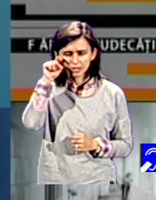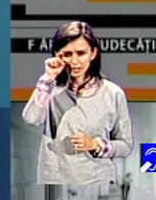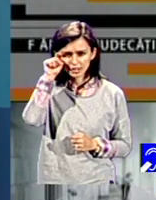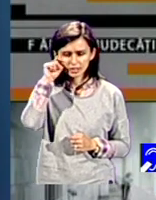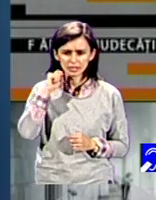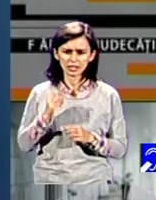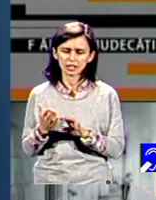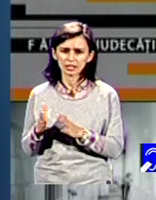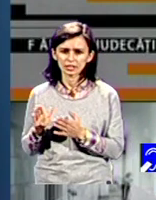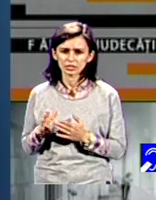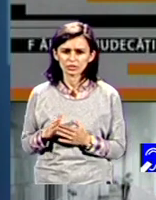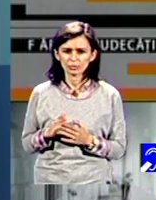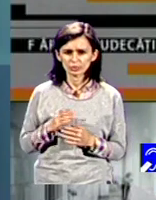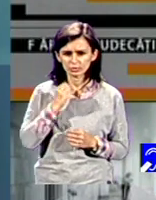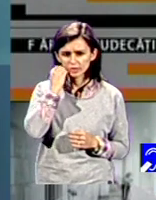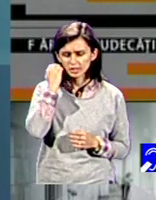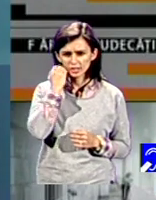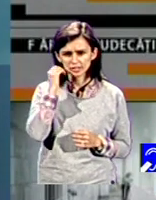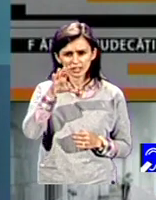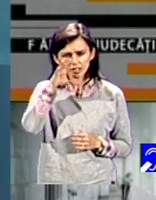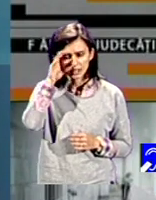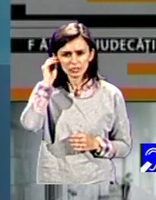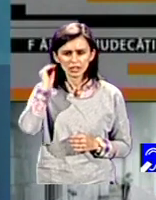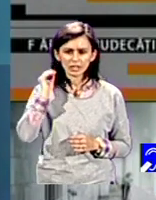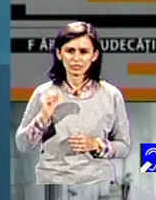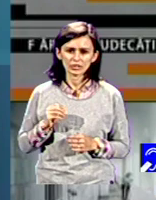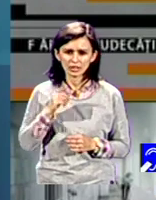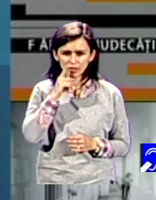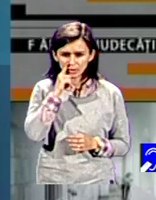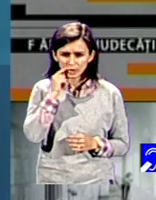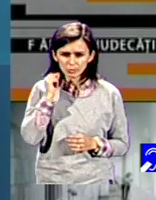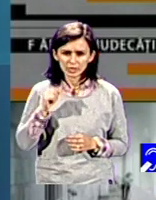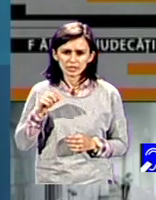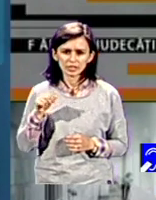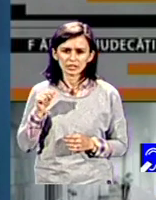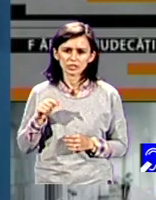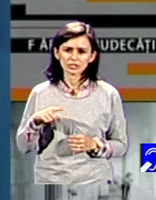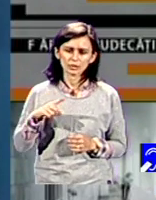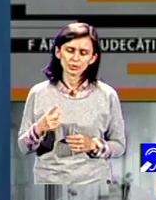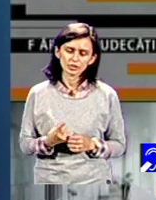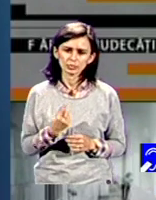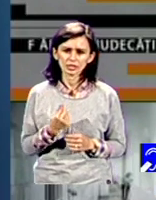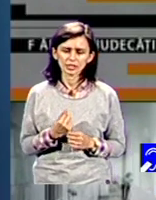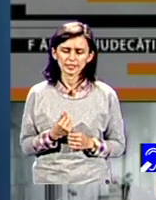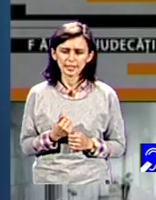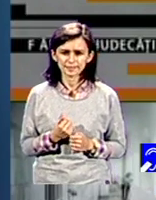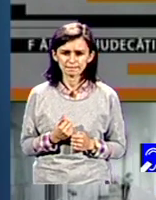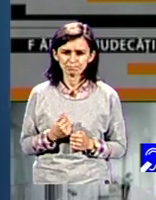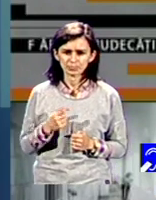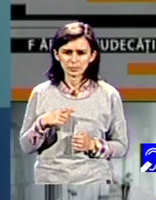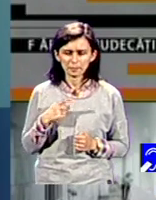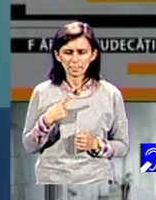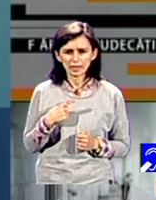un va afla lumea de această posibilitate și vei afla toată lumea o să fie să spunem